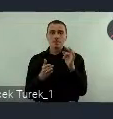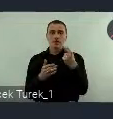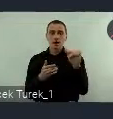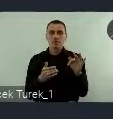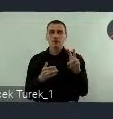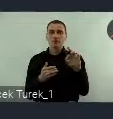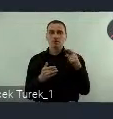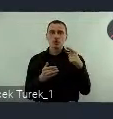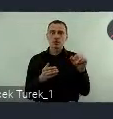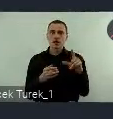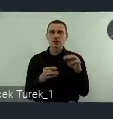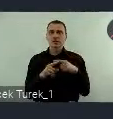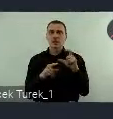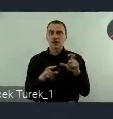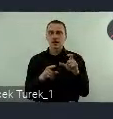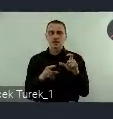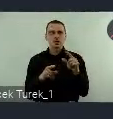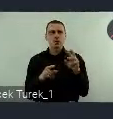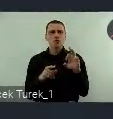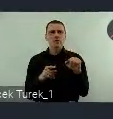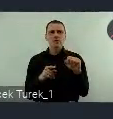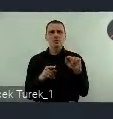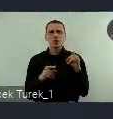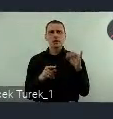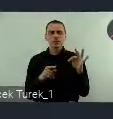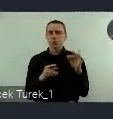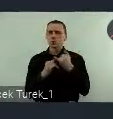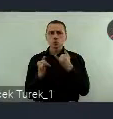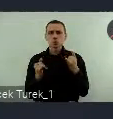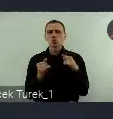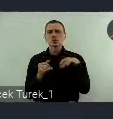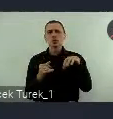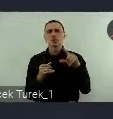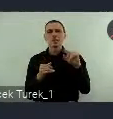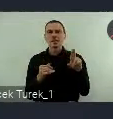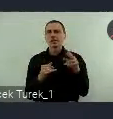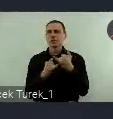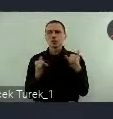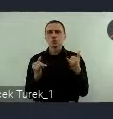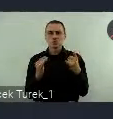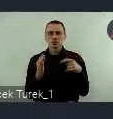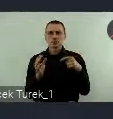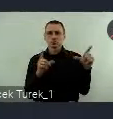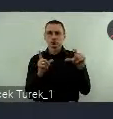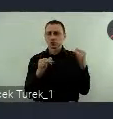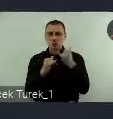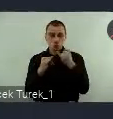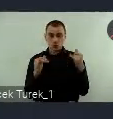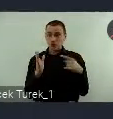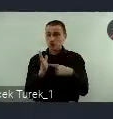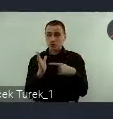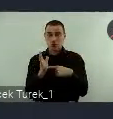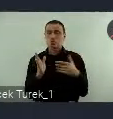dokumenty Excel dokumenty Powerpoint to są wszystko dokumenty elektroniczne to najbardziej podstawowe z których Korzystamy na co dzień do których również